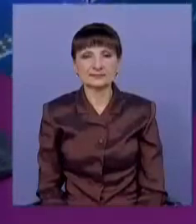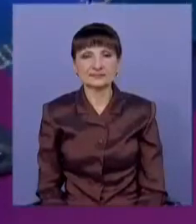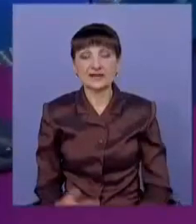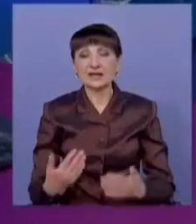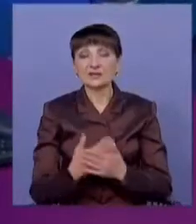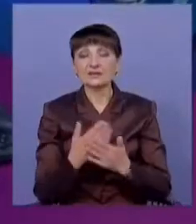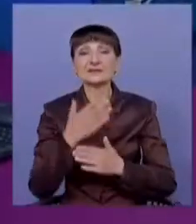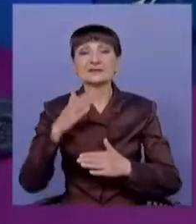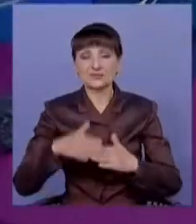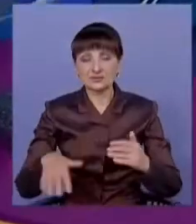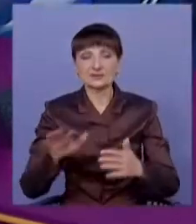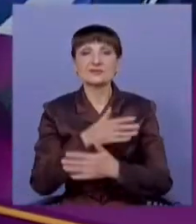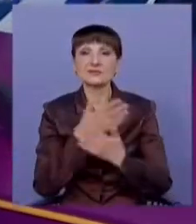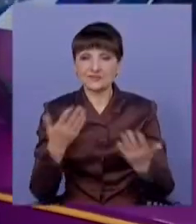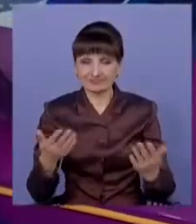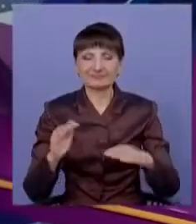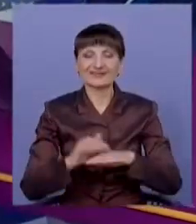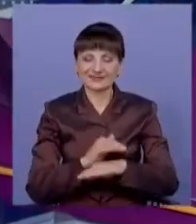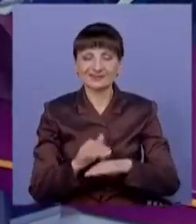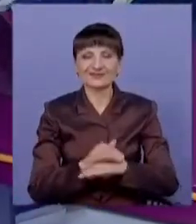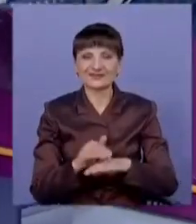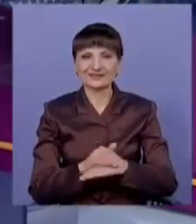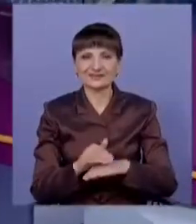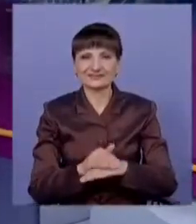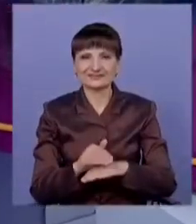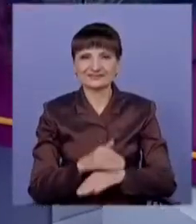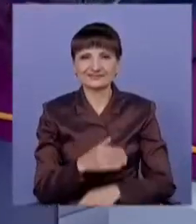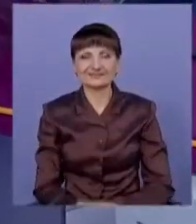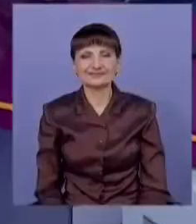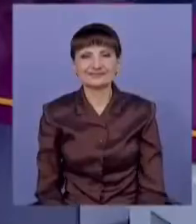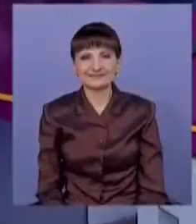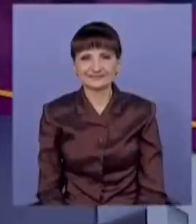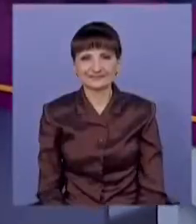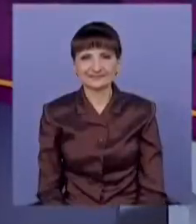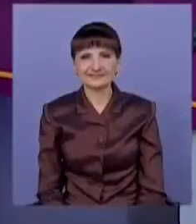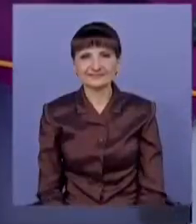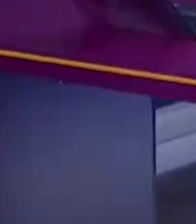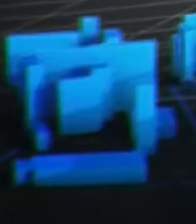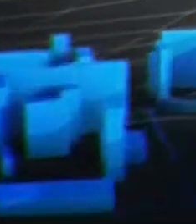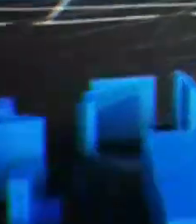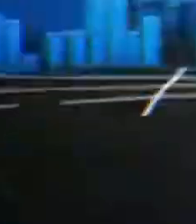Спасибо, что были с нами все это время. С вами был Рашид Ильясов. Всего доброго и до скорых встреч.